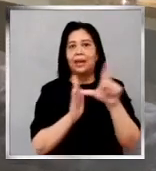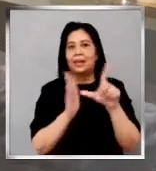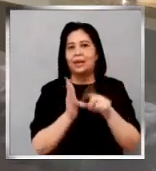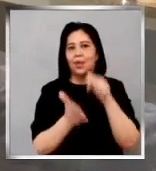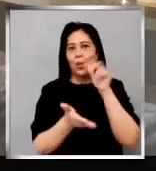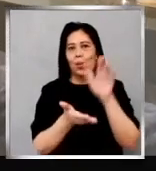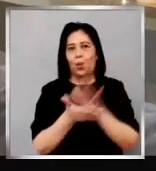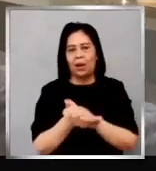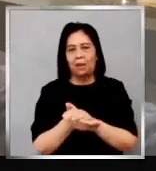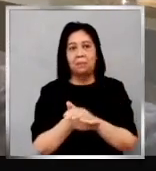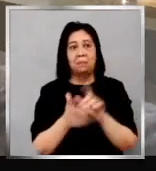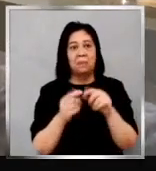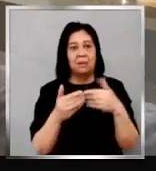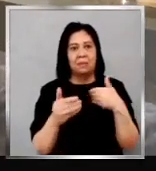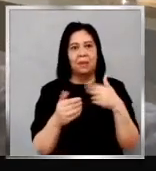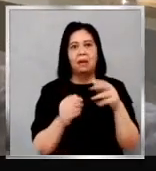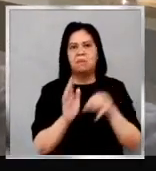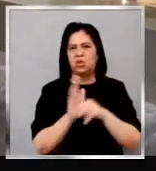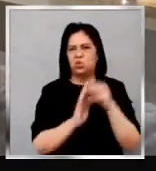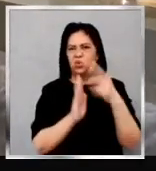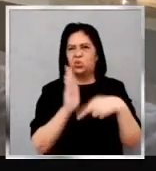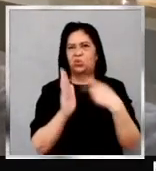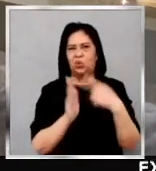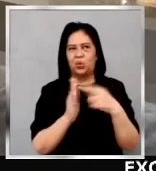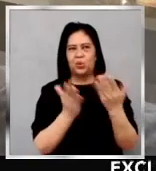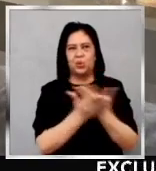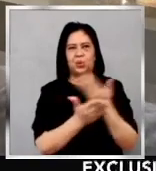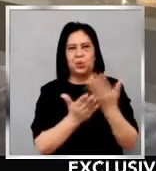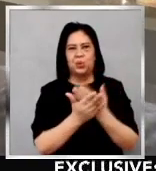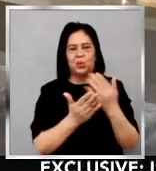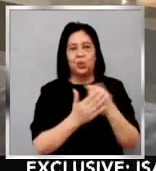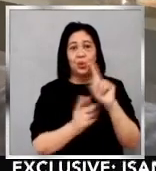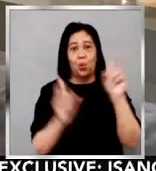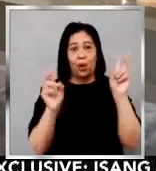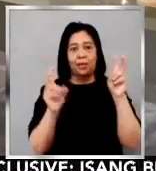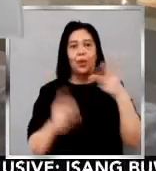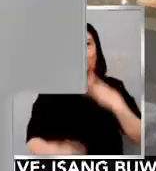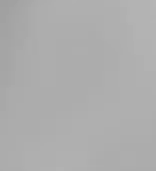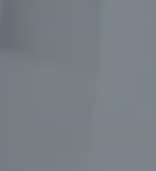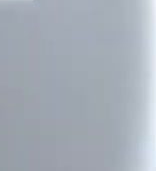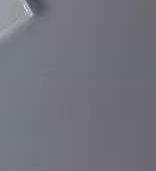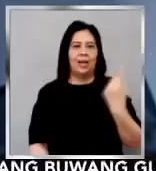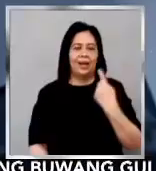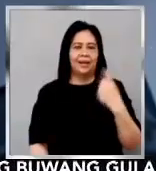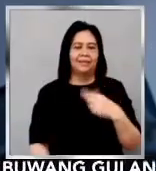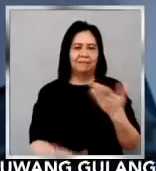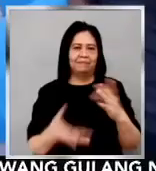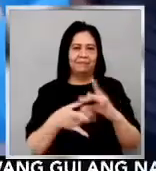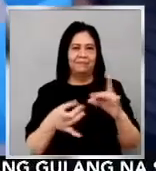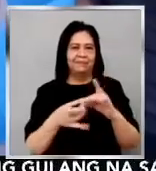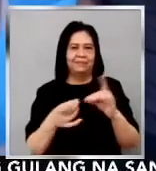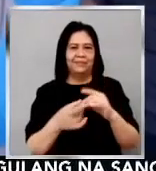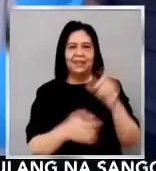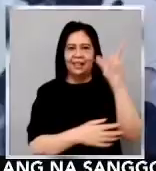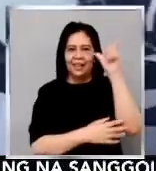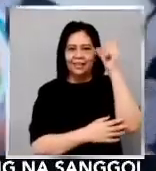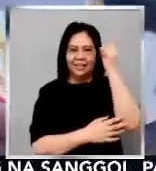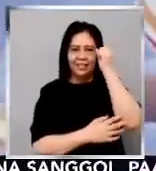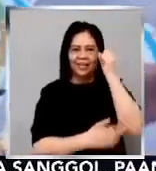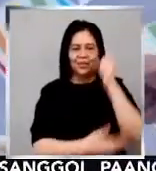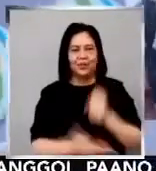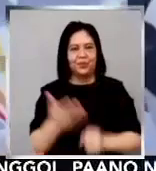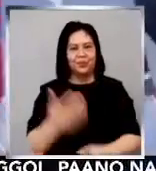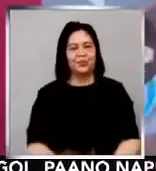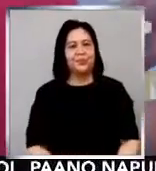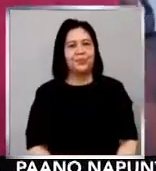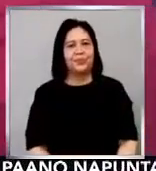ang ginampanan ni Ashley sa bagong episode ng Wish Ko Lang. Yan ang chika ni Lars Santiago. Yes sir, approved na po yung